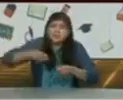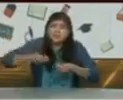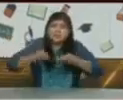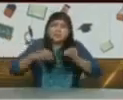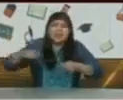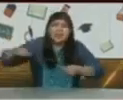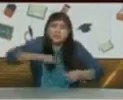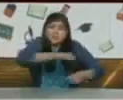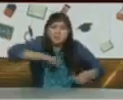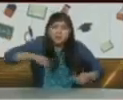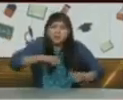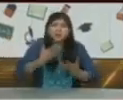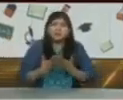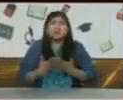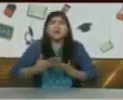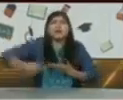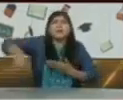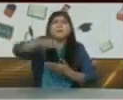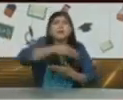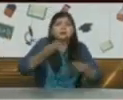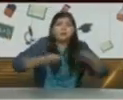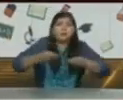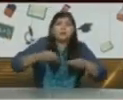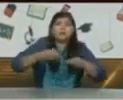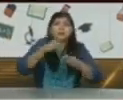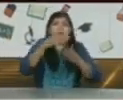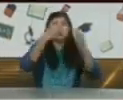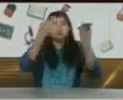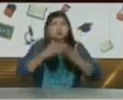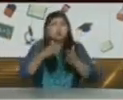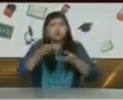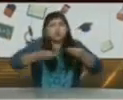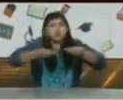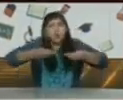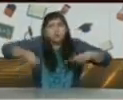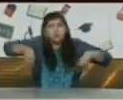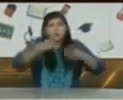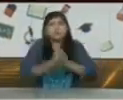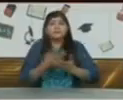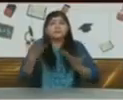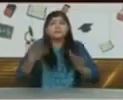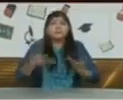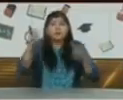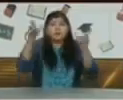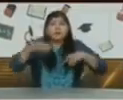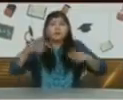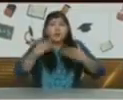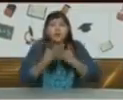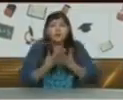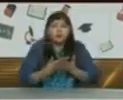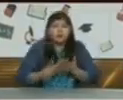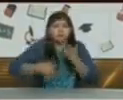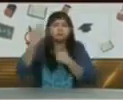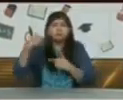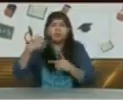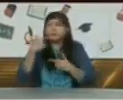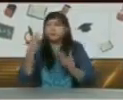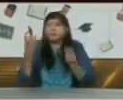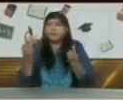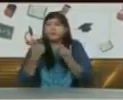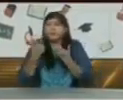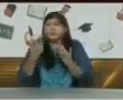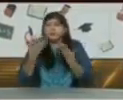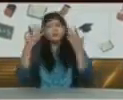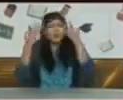वाले, पास के बाजार के दुकानदार, जिन लोगों को, जिन बातों को आपने रूटीन